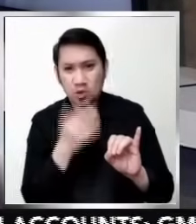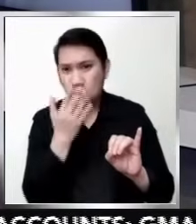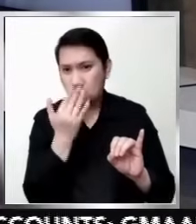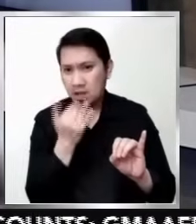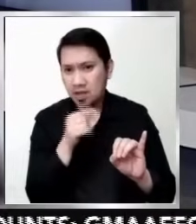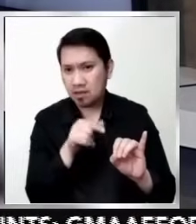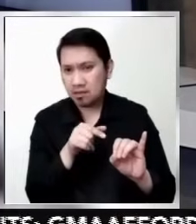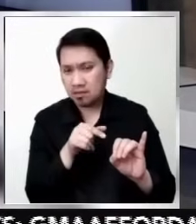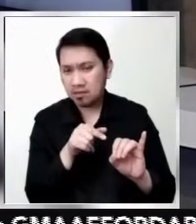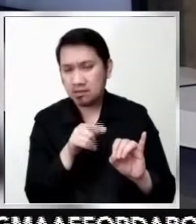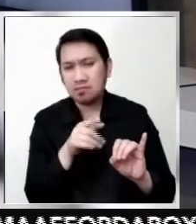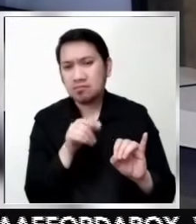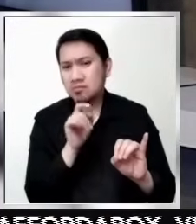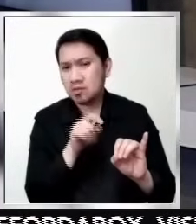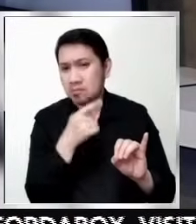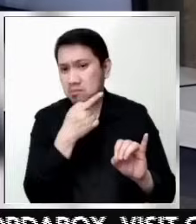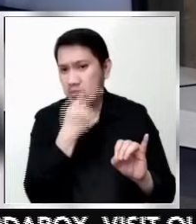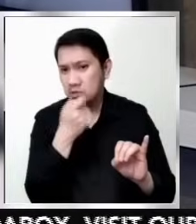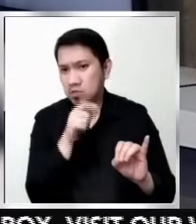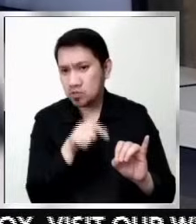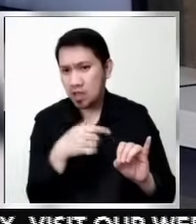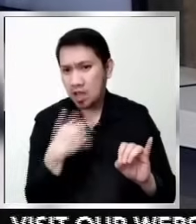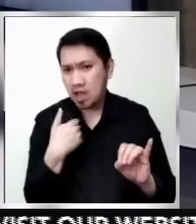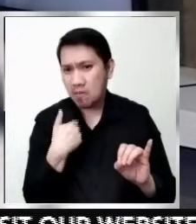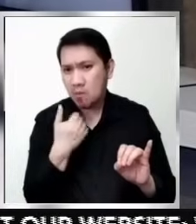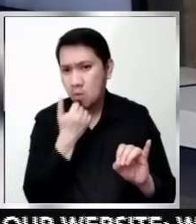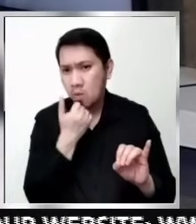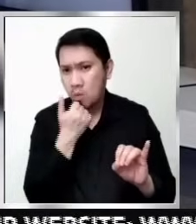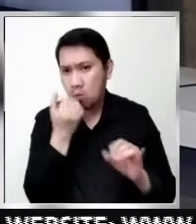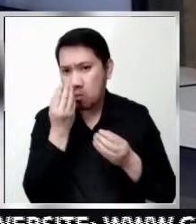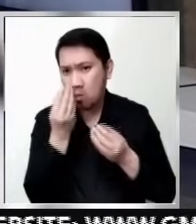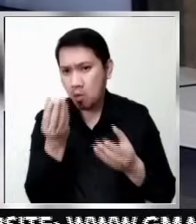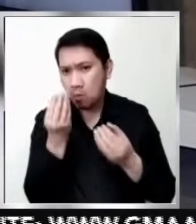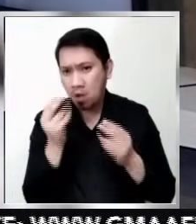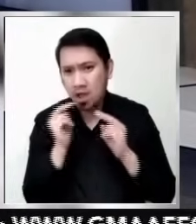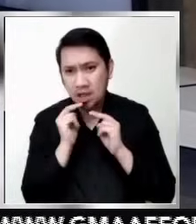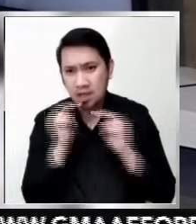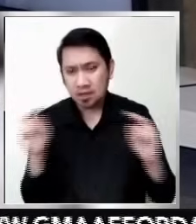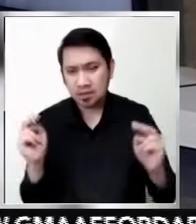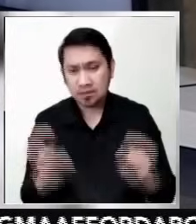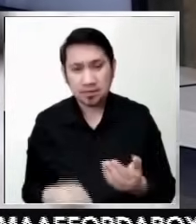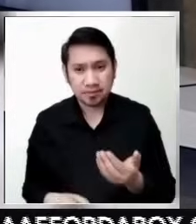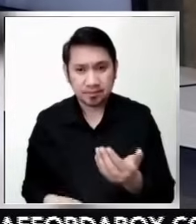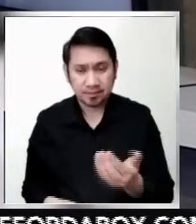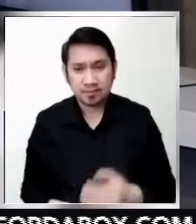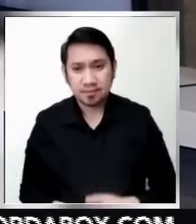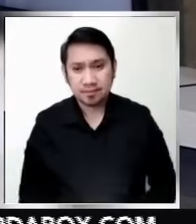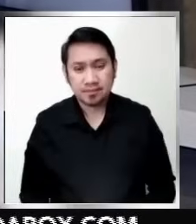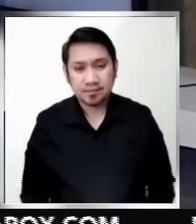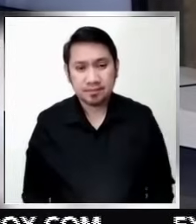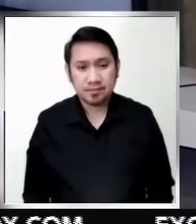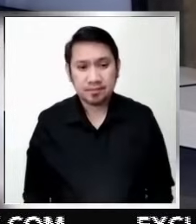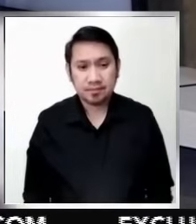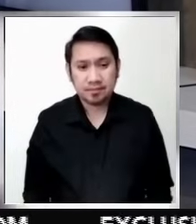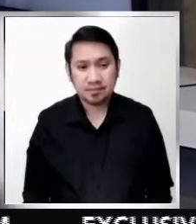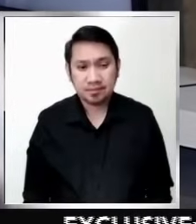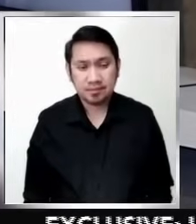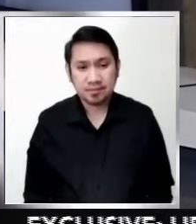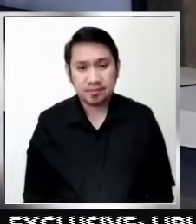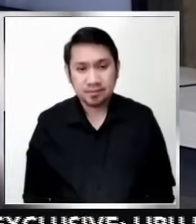kaugnay ng umoy maling balita tungkol sa travel fund ng House Speaker ang sagot ng TV station sa pagtutok ni Tina